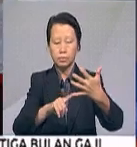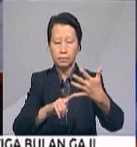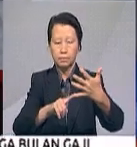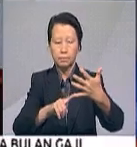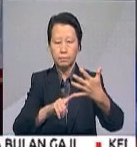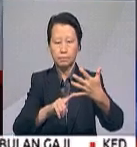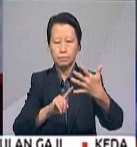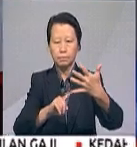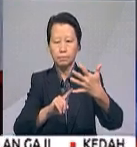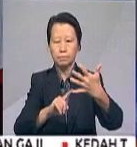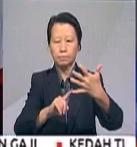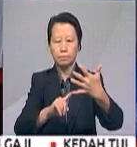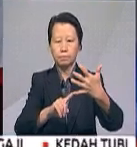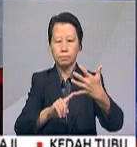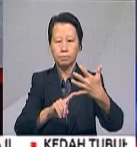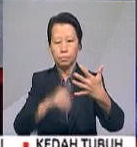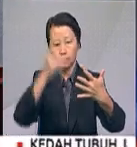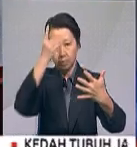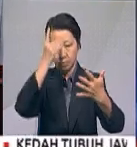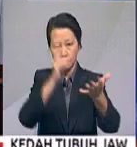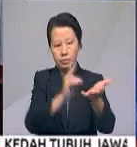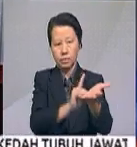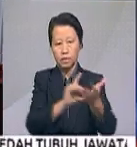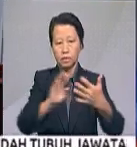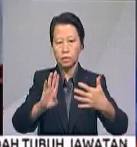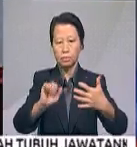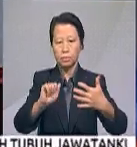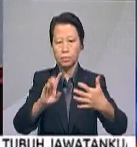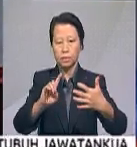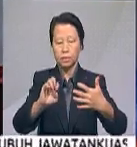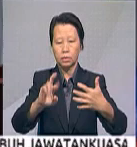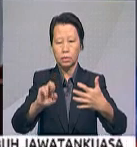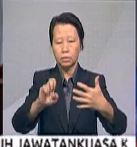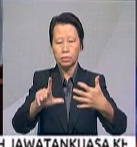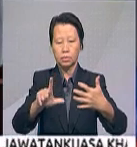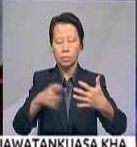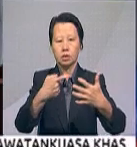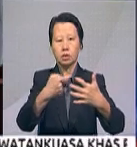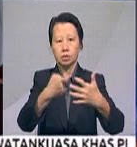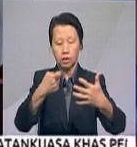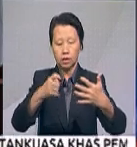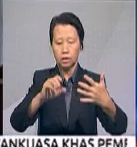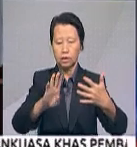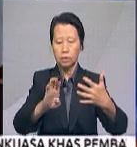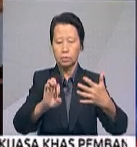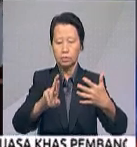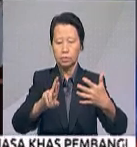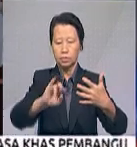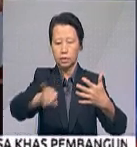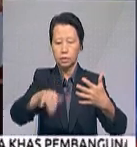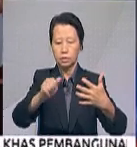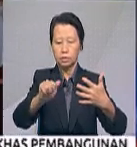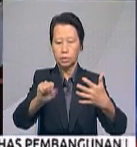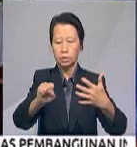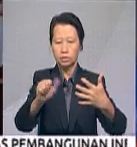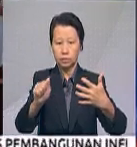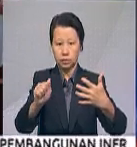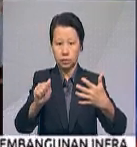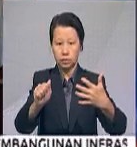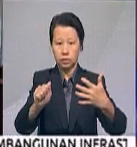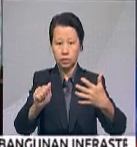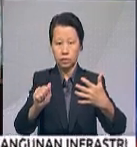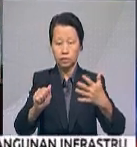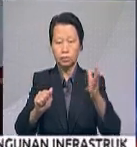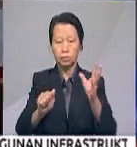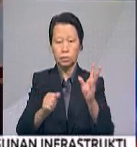Yang kelima, Datuk Dr. Badur Hisham, Barisan Jemaah Islamiah Berjasa.